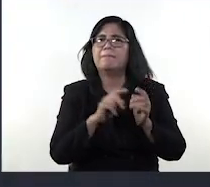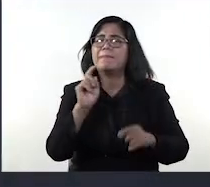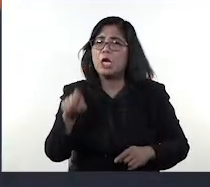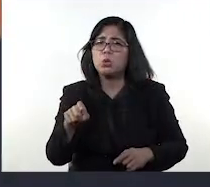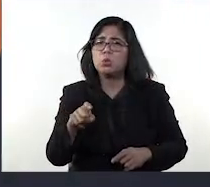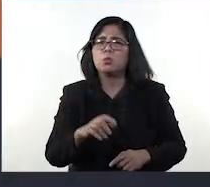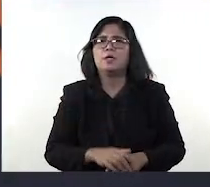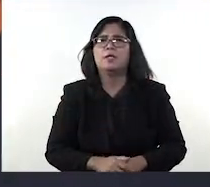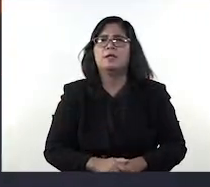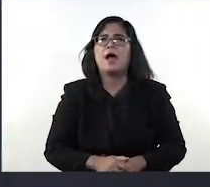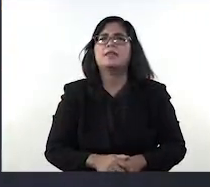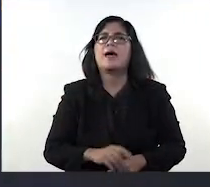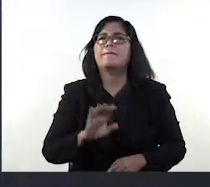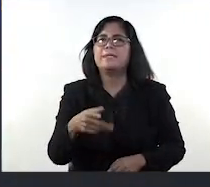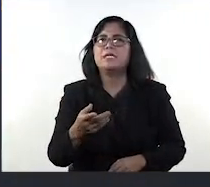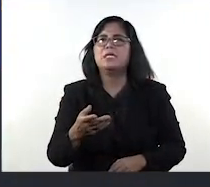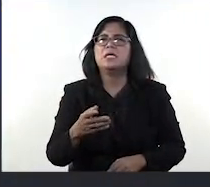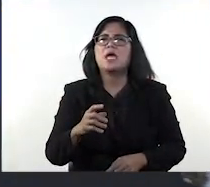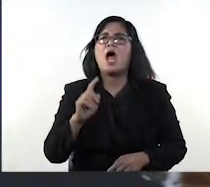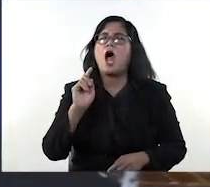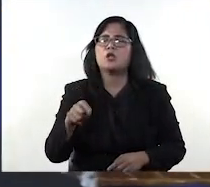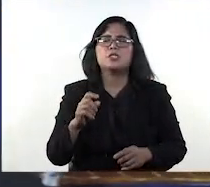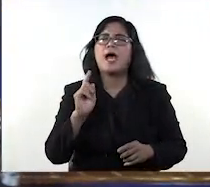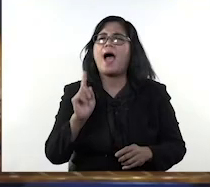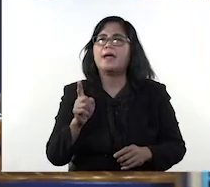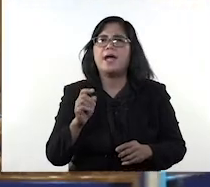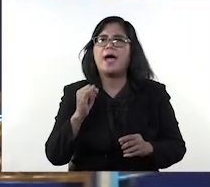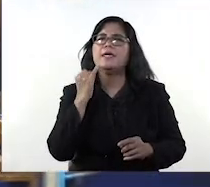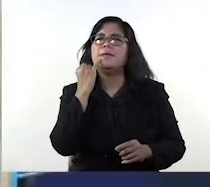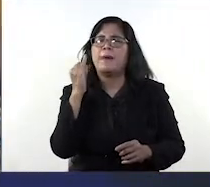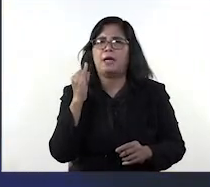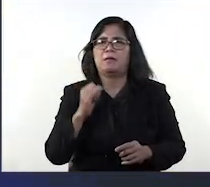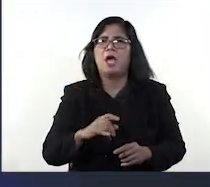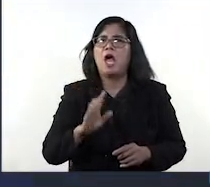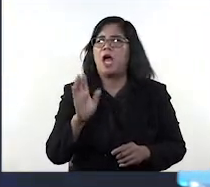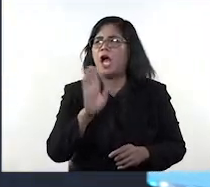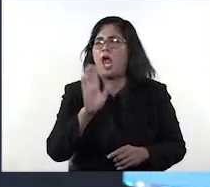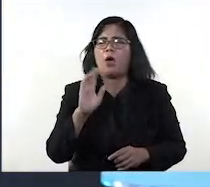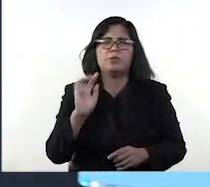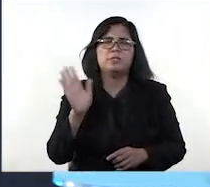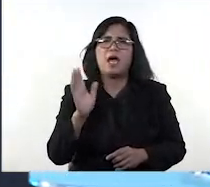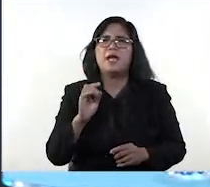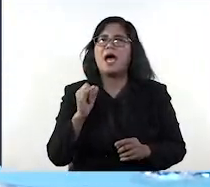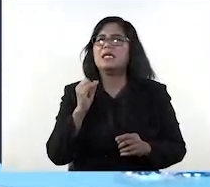Hai tapi doktrin tanpa Imah hai ujung-ujungnya perdebatan-perdebatan kosong